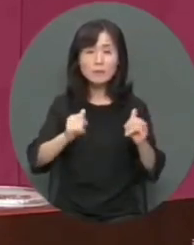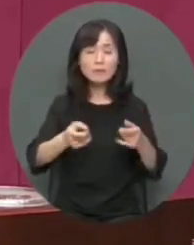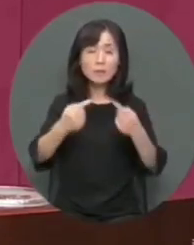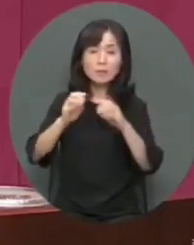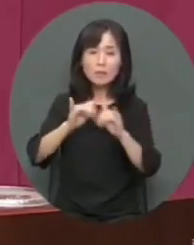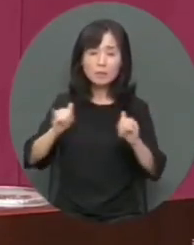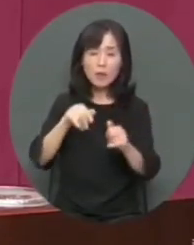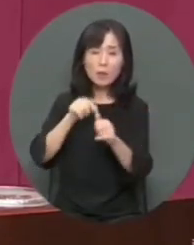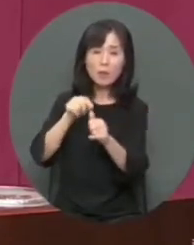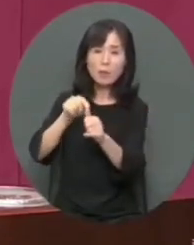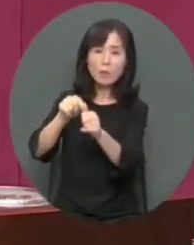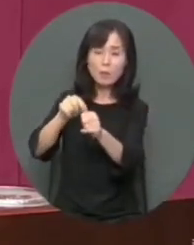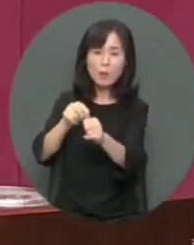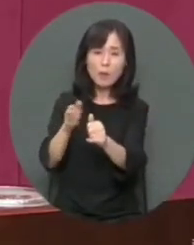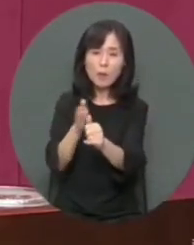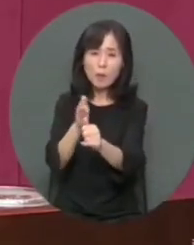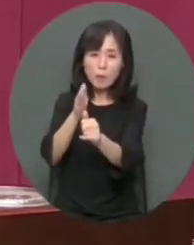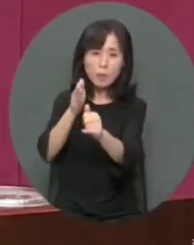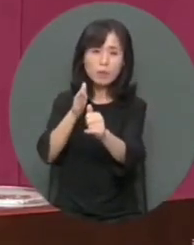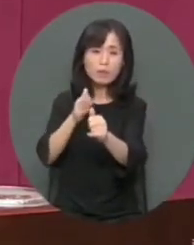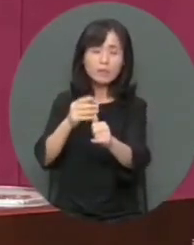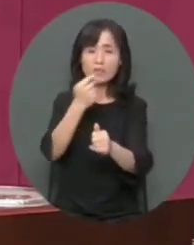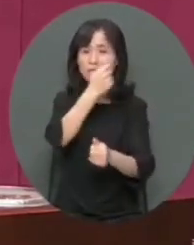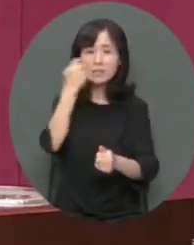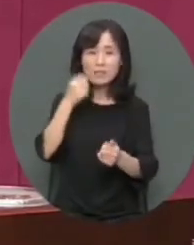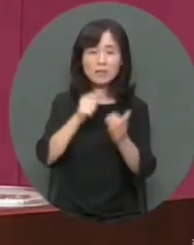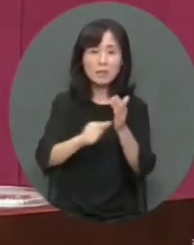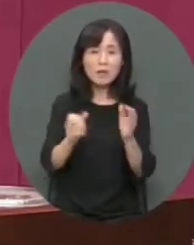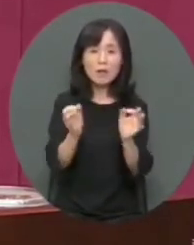회유와 압박을 통한 증거인멸의 염려가 큽니다.